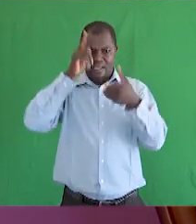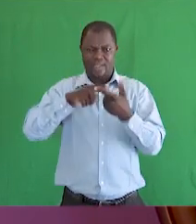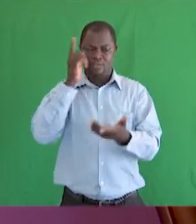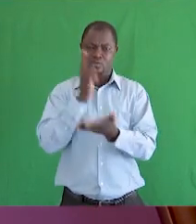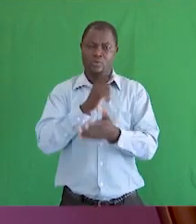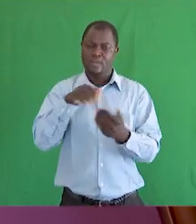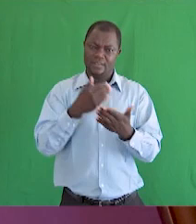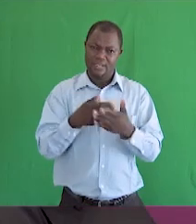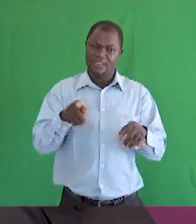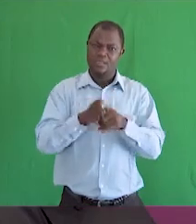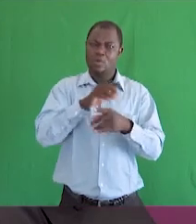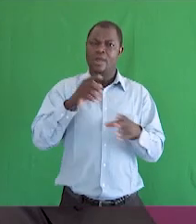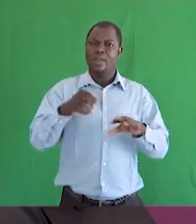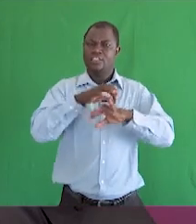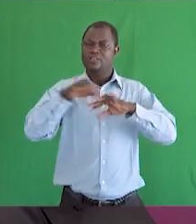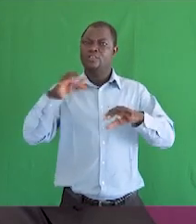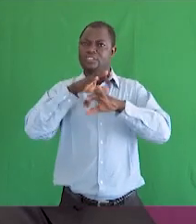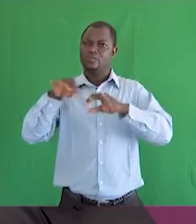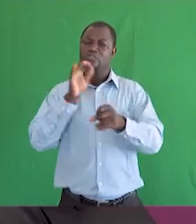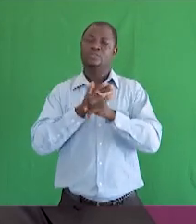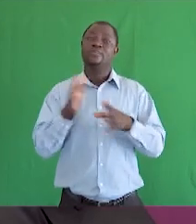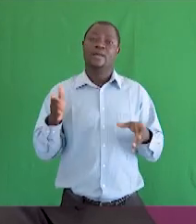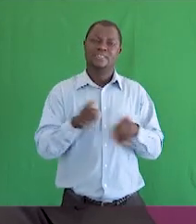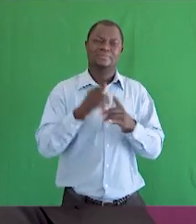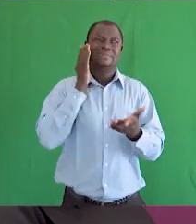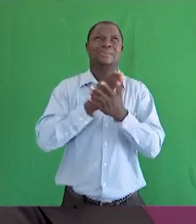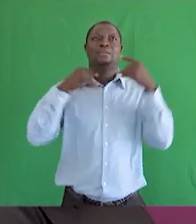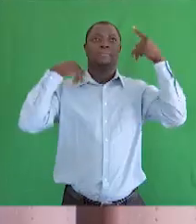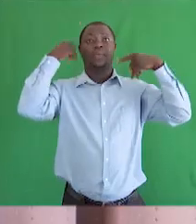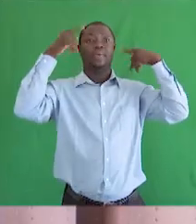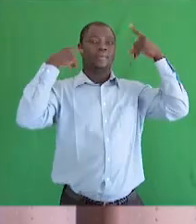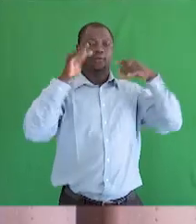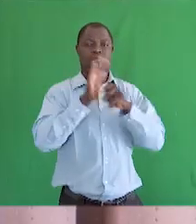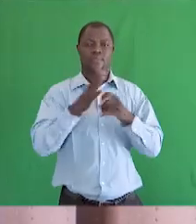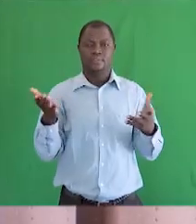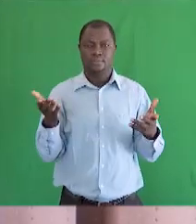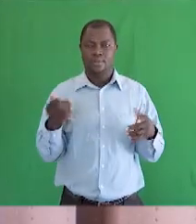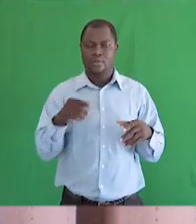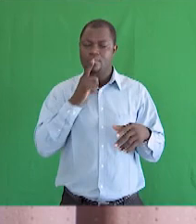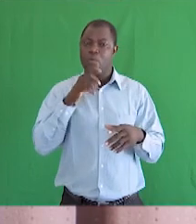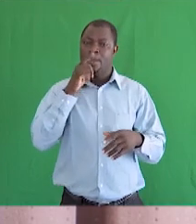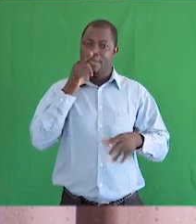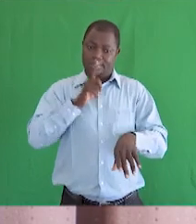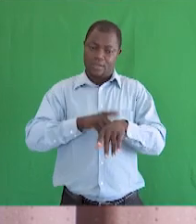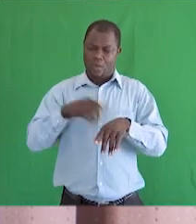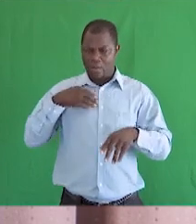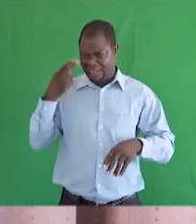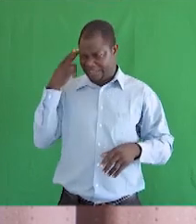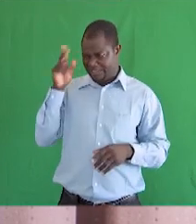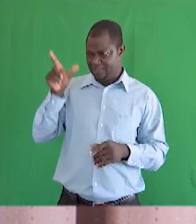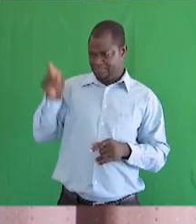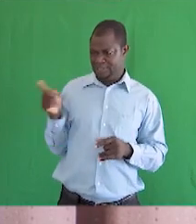nemadivorce ndozvakuita kuti vabude vabva vapenga nazvo mashoko makukuta ari kutaurwa kuti panguva yekudzidzana panguva